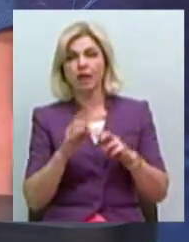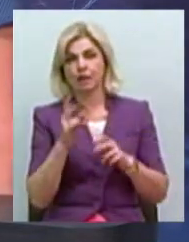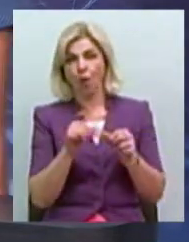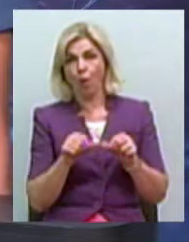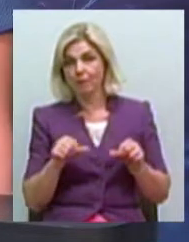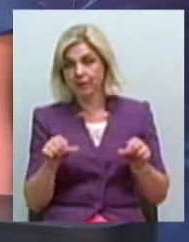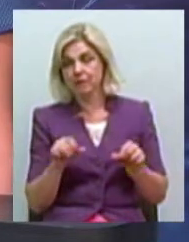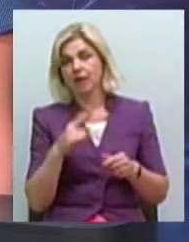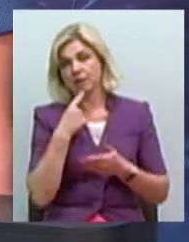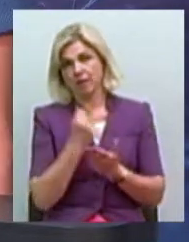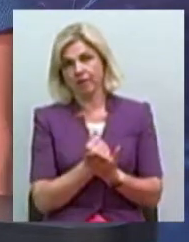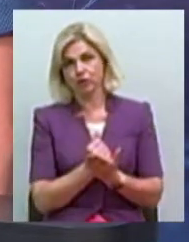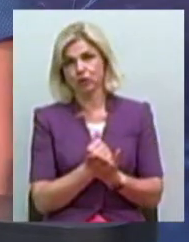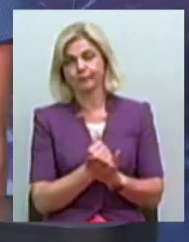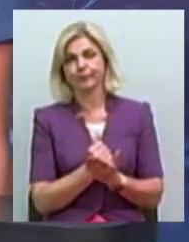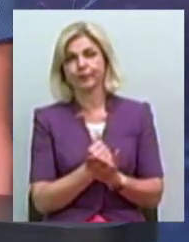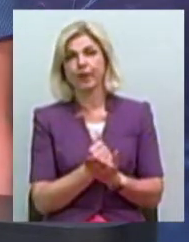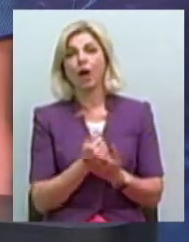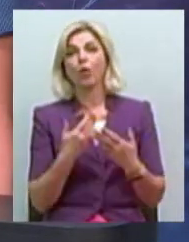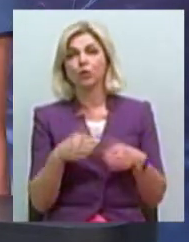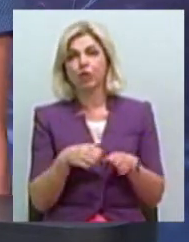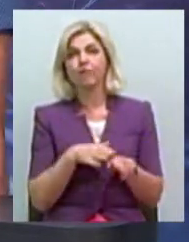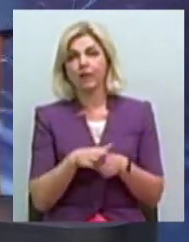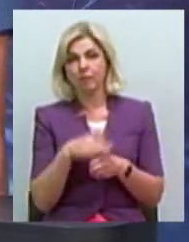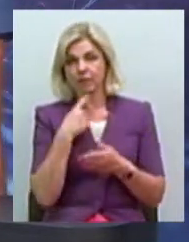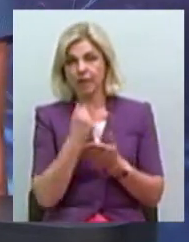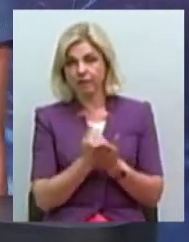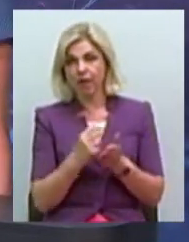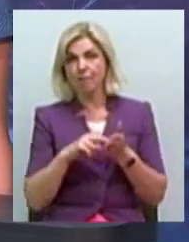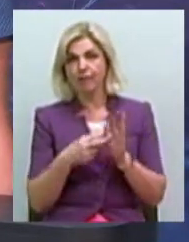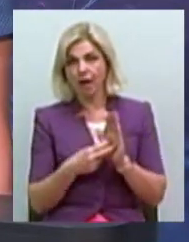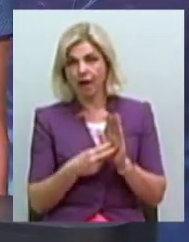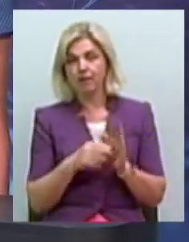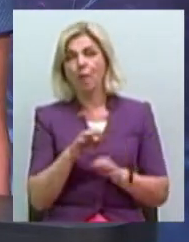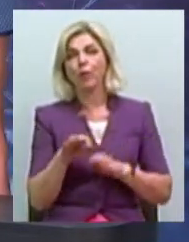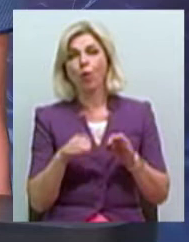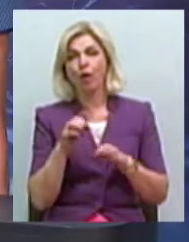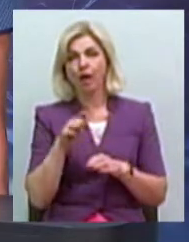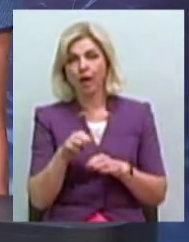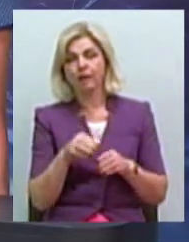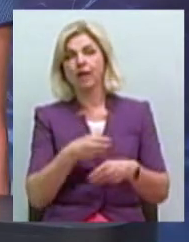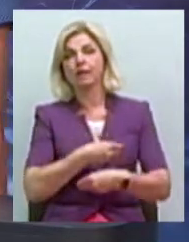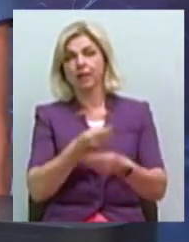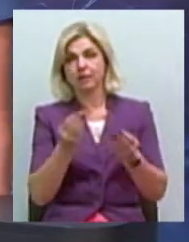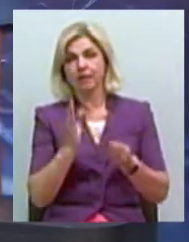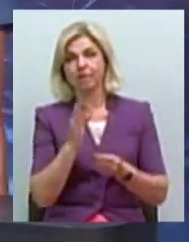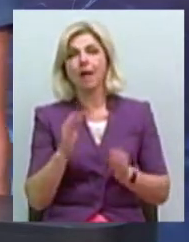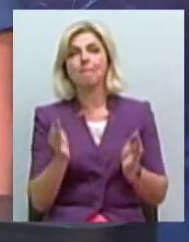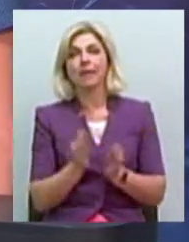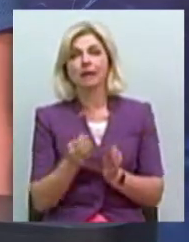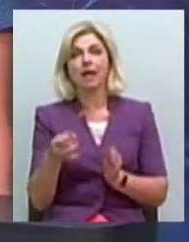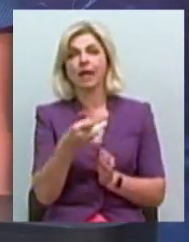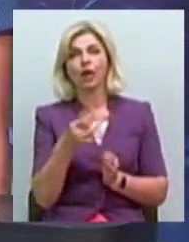і затверджує. Затверджений вже перспективний план, проєкт подається потім до Мінрегіону. В Мінрегіоні він